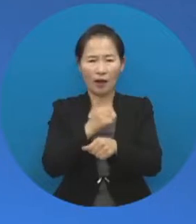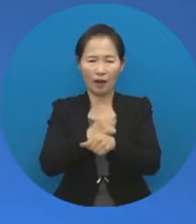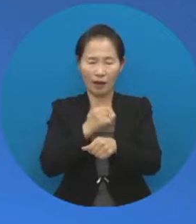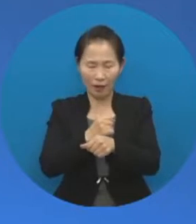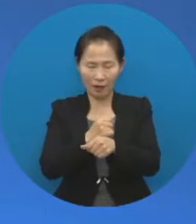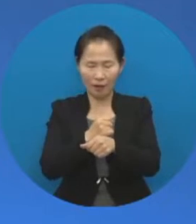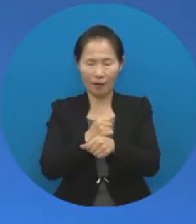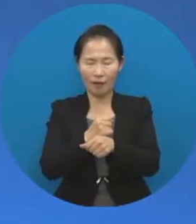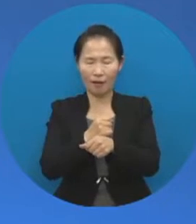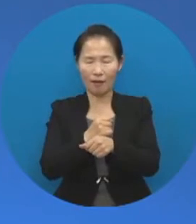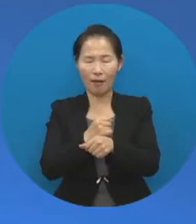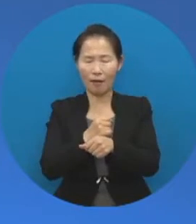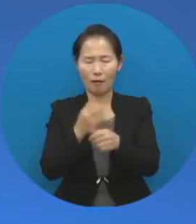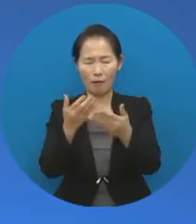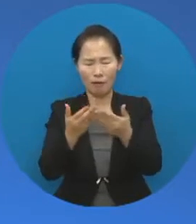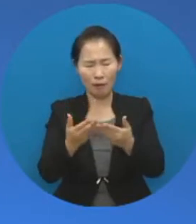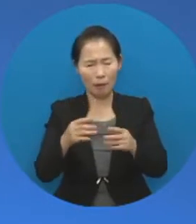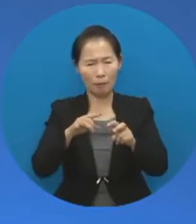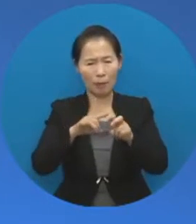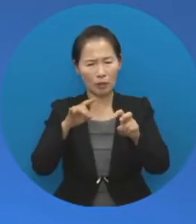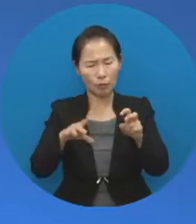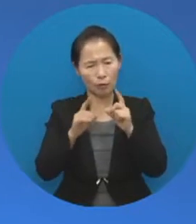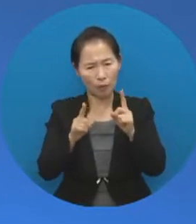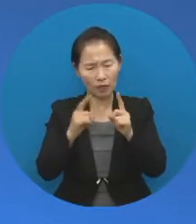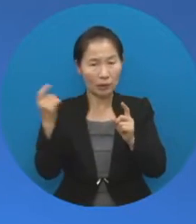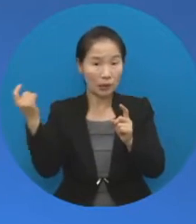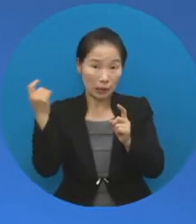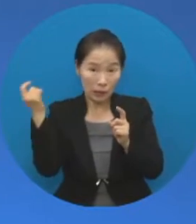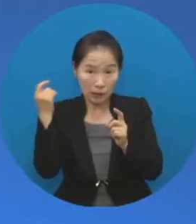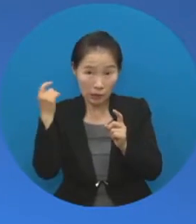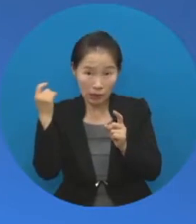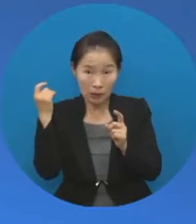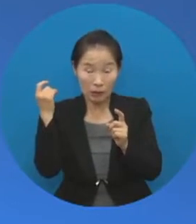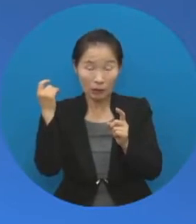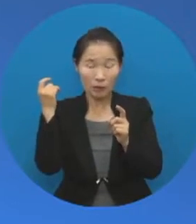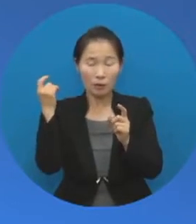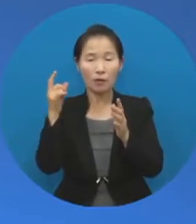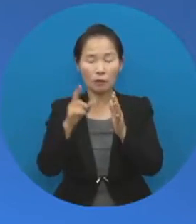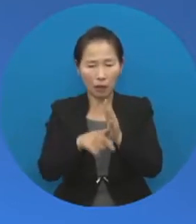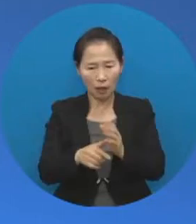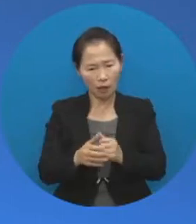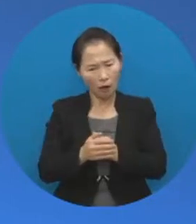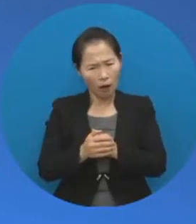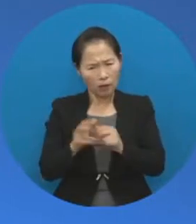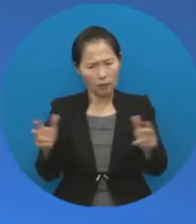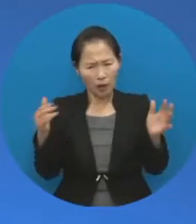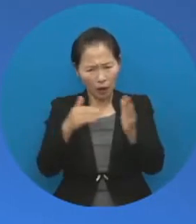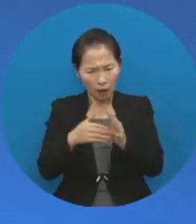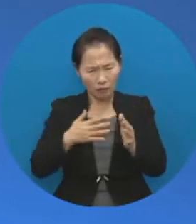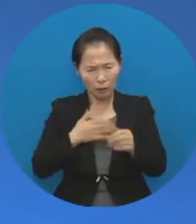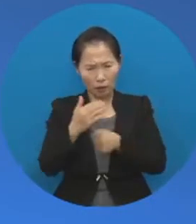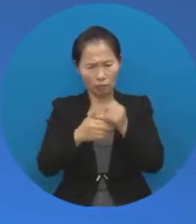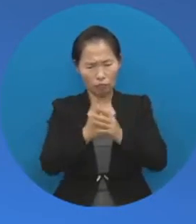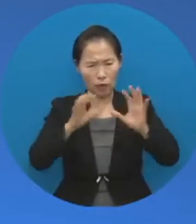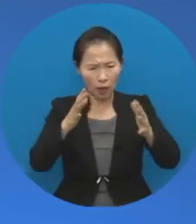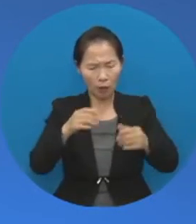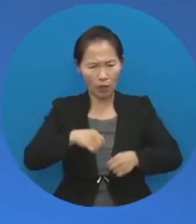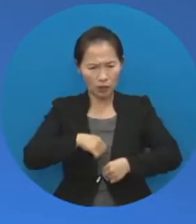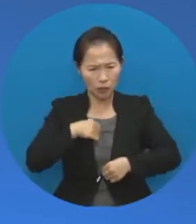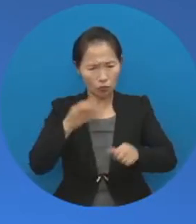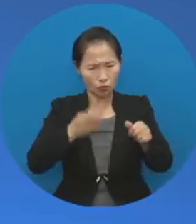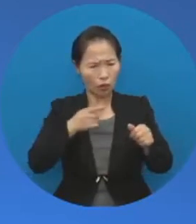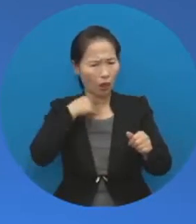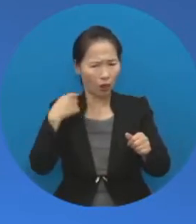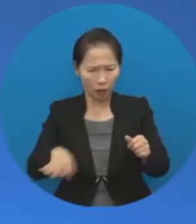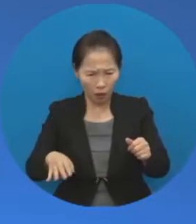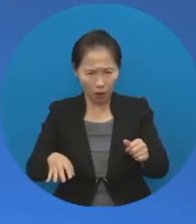설교를 하셨는데 그 말씀을 딱 들으니까 내가 하나님의 나라와 의는 하나도 구하지가 않고 맨날